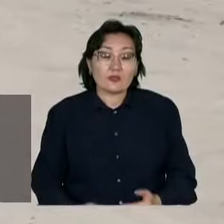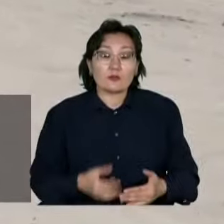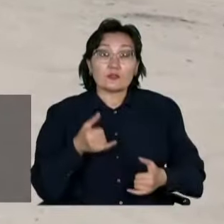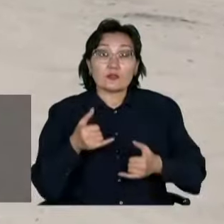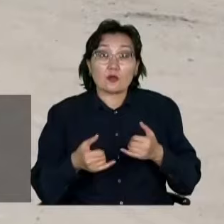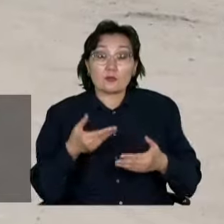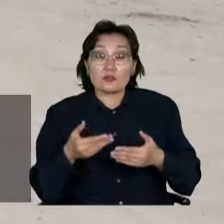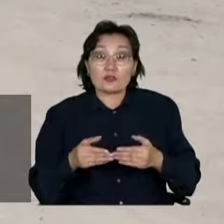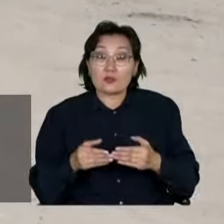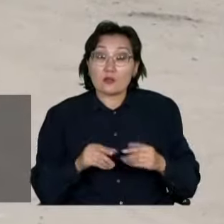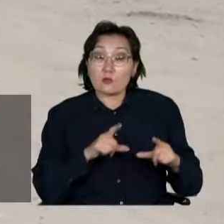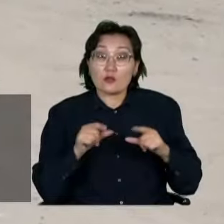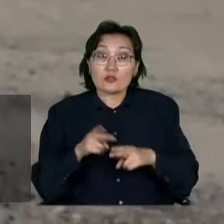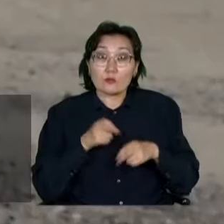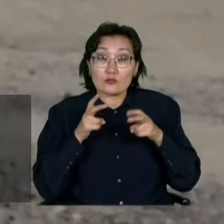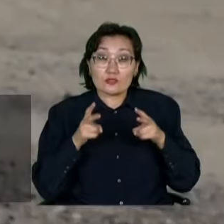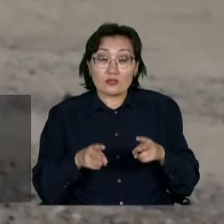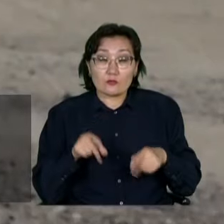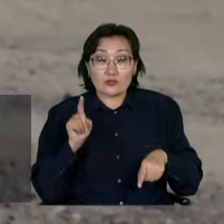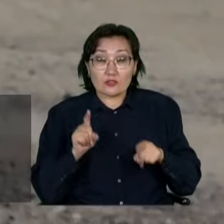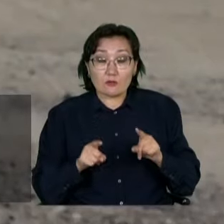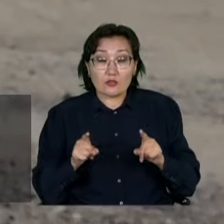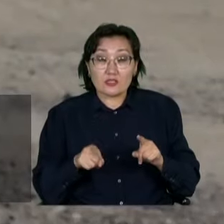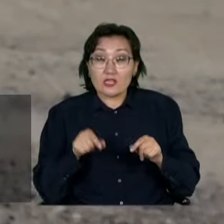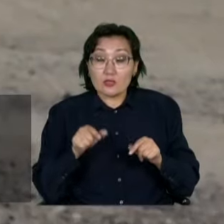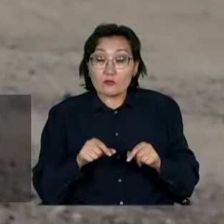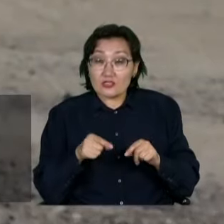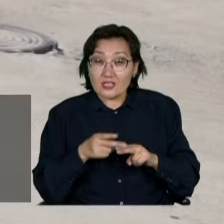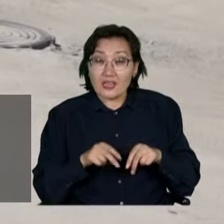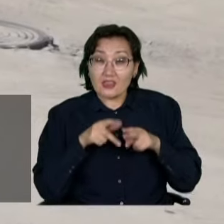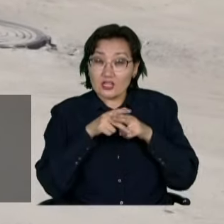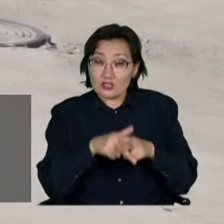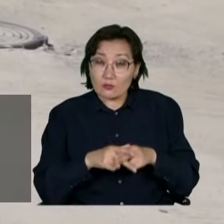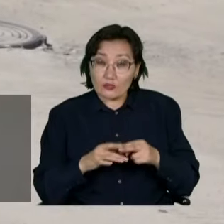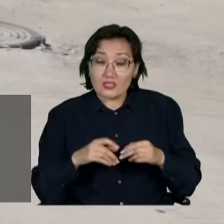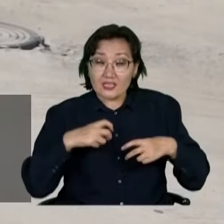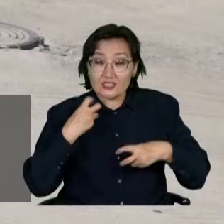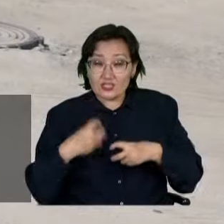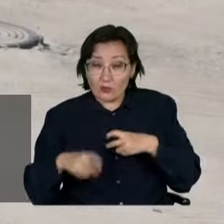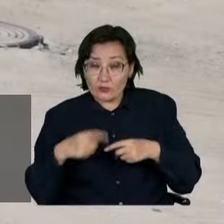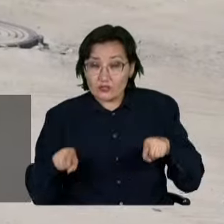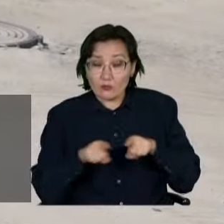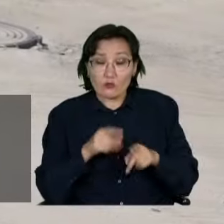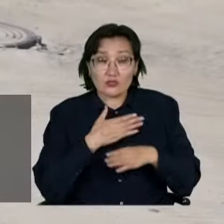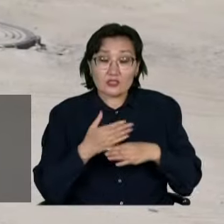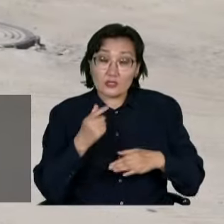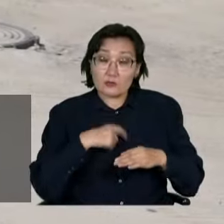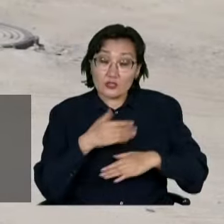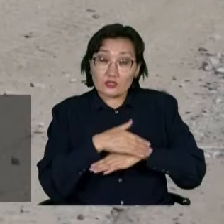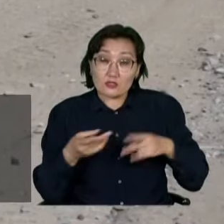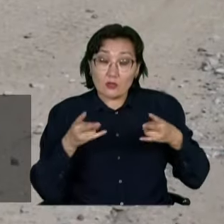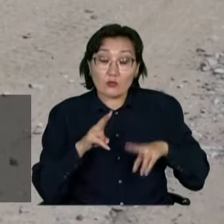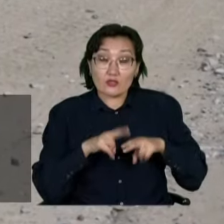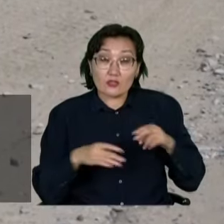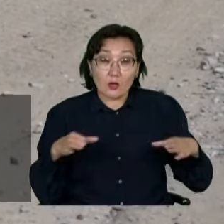Передвигаться по этой дороге безопасно в пору, разве что на повозке, запряженной лошадьми. Яма на яме. Такой после себя улицу оставил